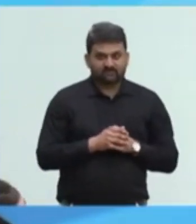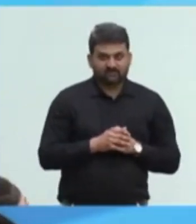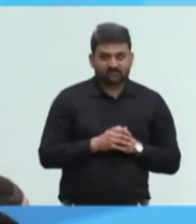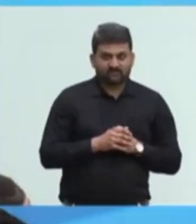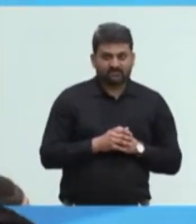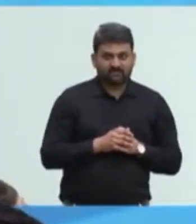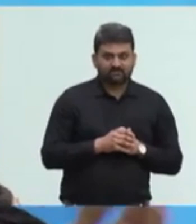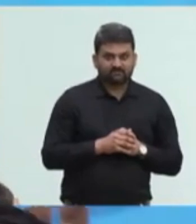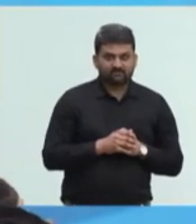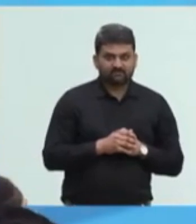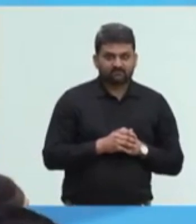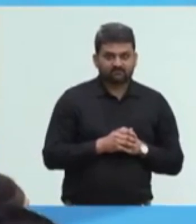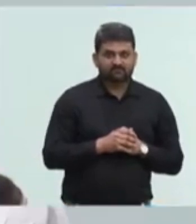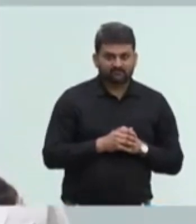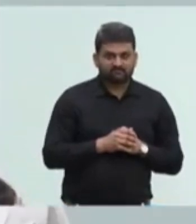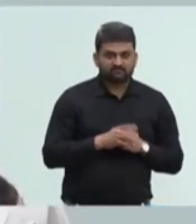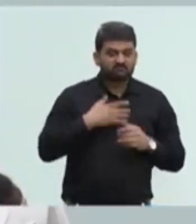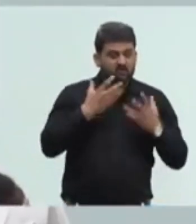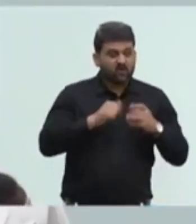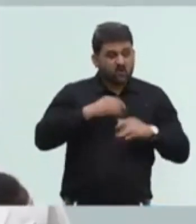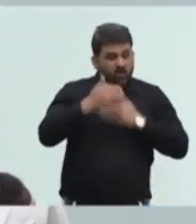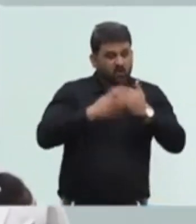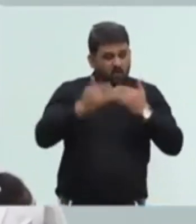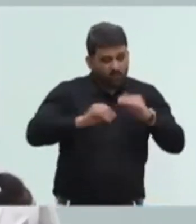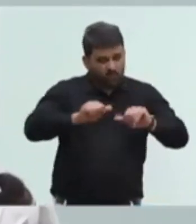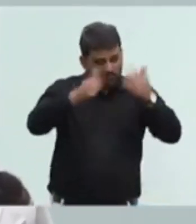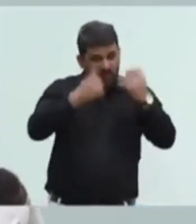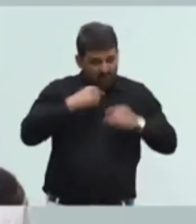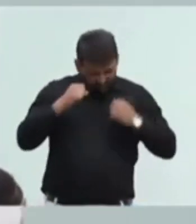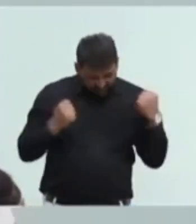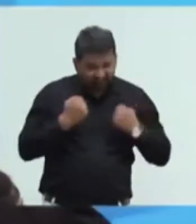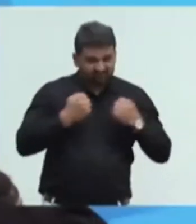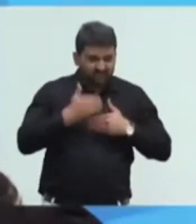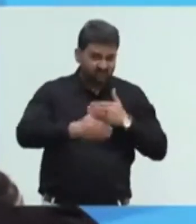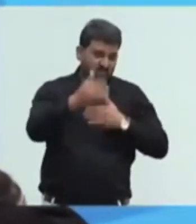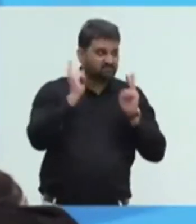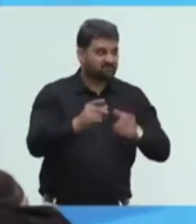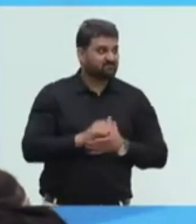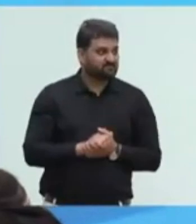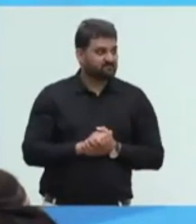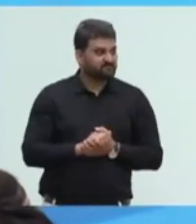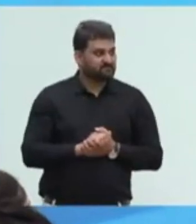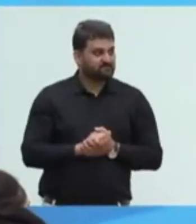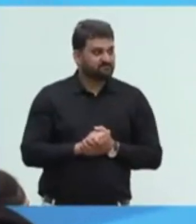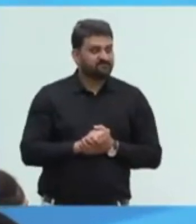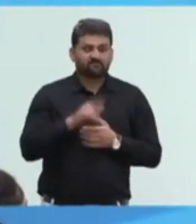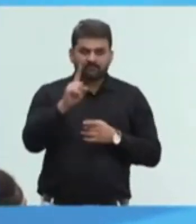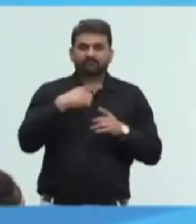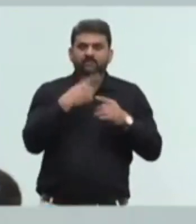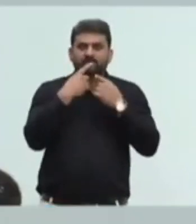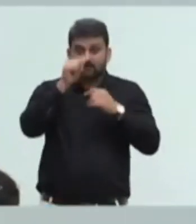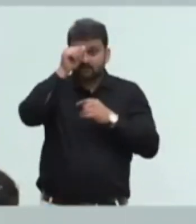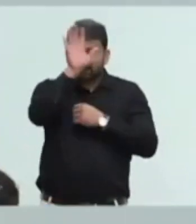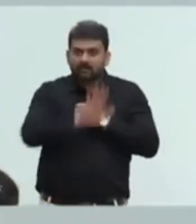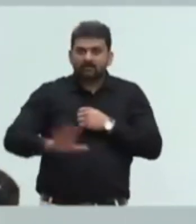रहते हैं और आप चाहेंगे पढ़ लेते हैं जहां आप को एक प्रकार से